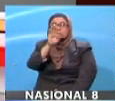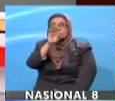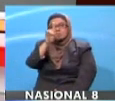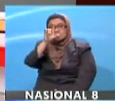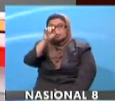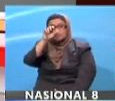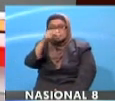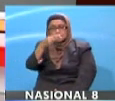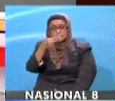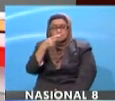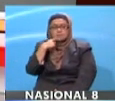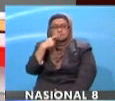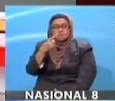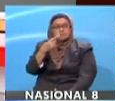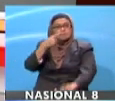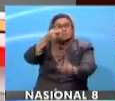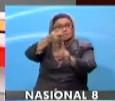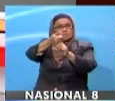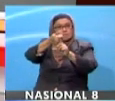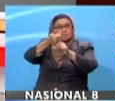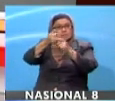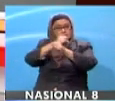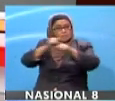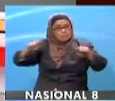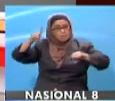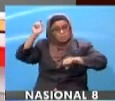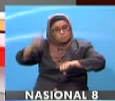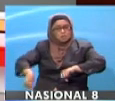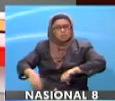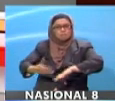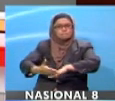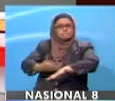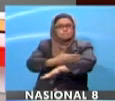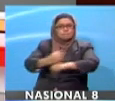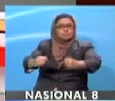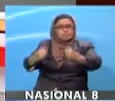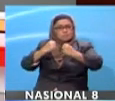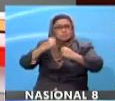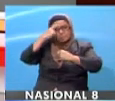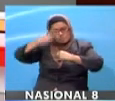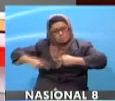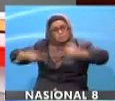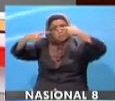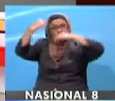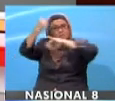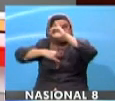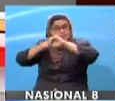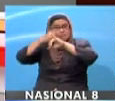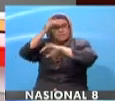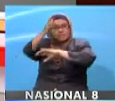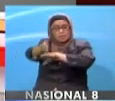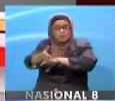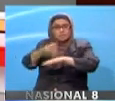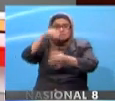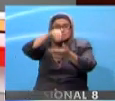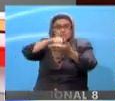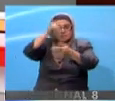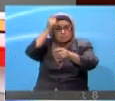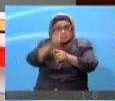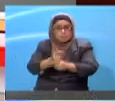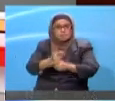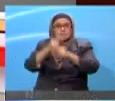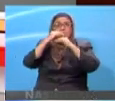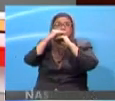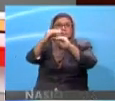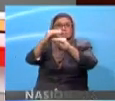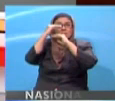bertitah persediaan skuad kebangsaan perlu lebih mantap untuk perlawanan antarabangsa kerana ianya bakal menentukan ranking dan pasukan